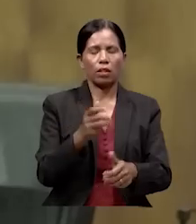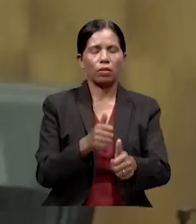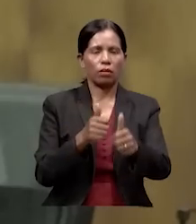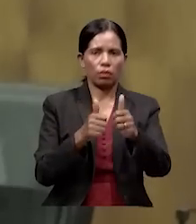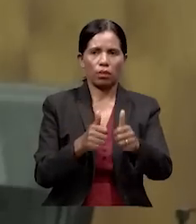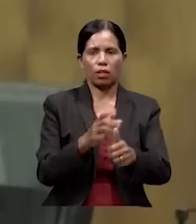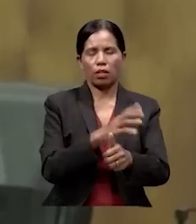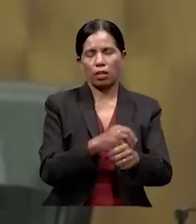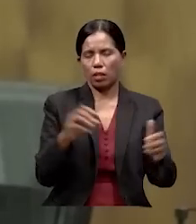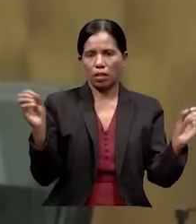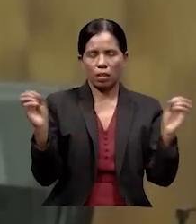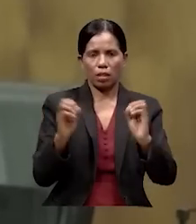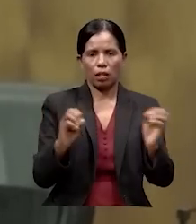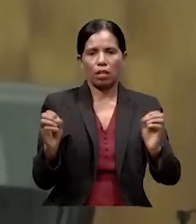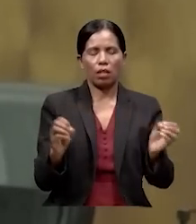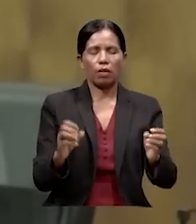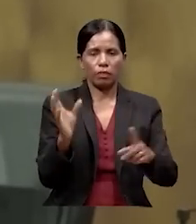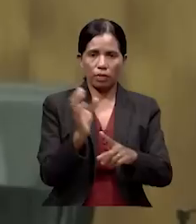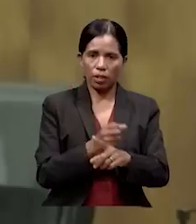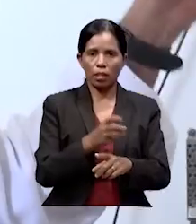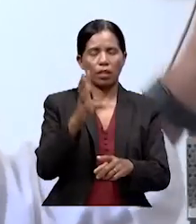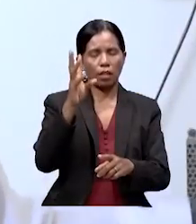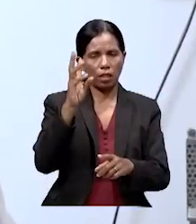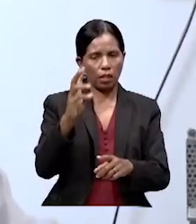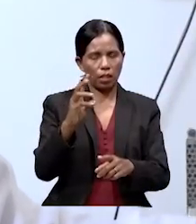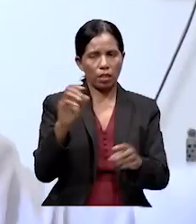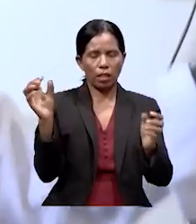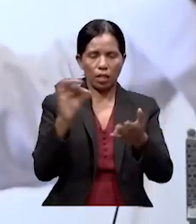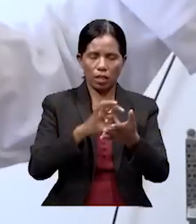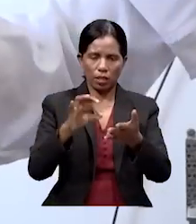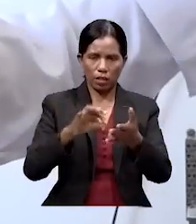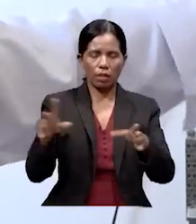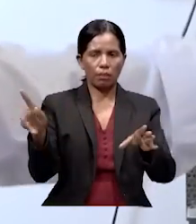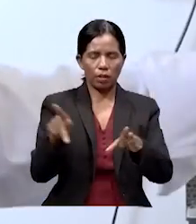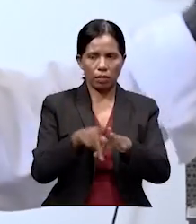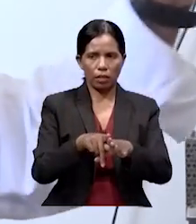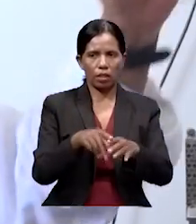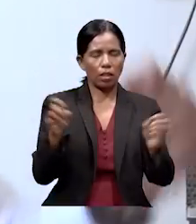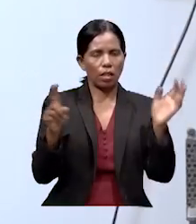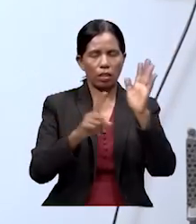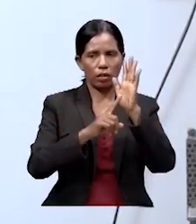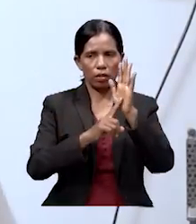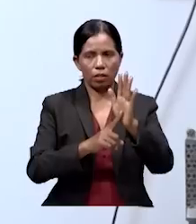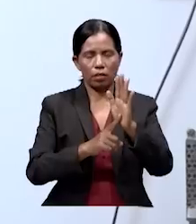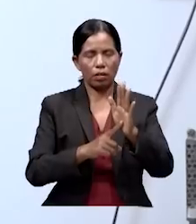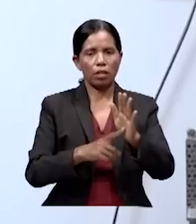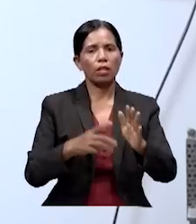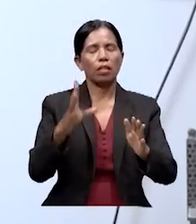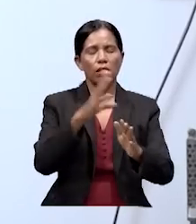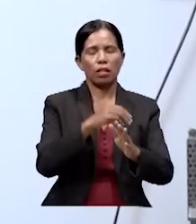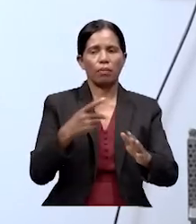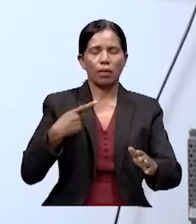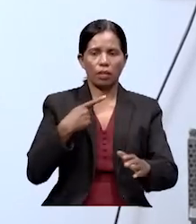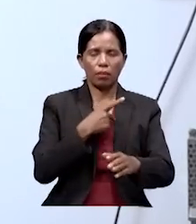irmalu la tende nein asina lista presensa nein hatudu o ini sala plenari